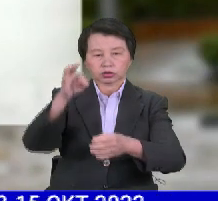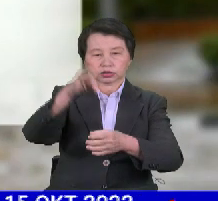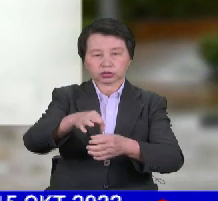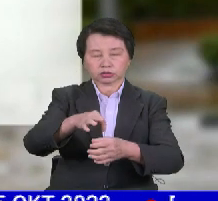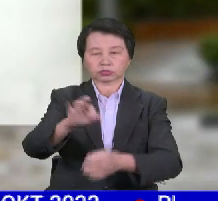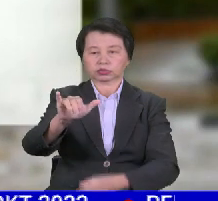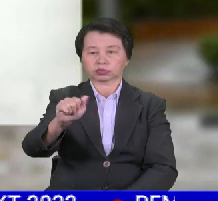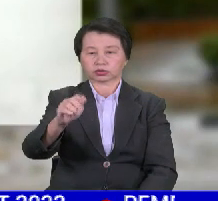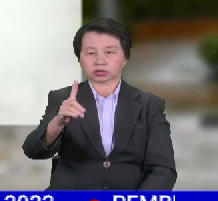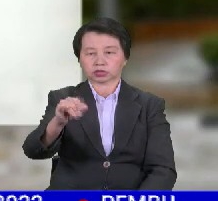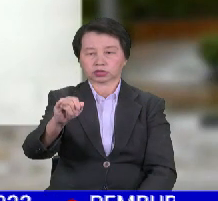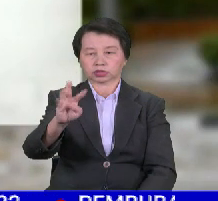infaq iya